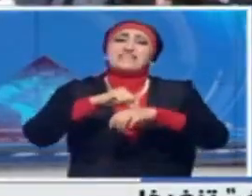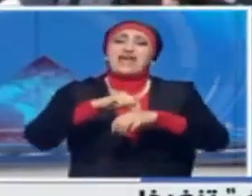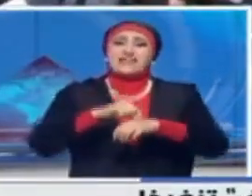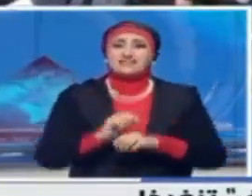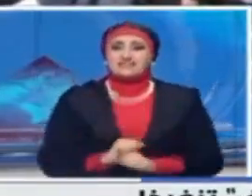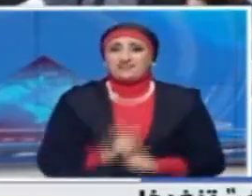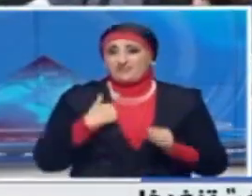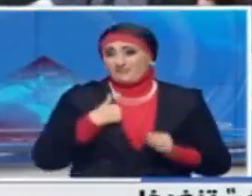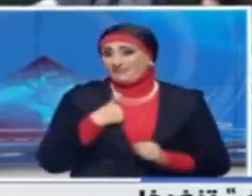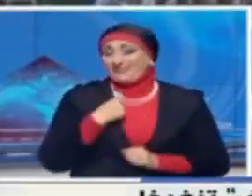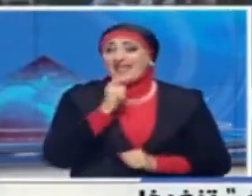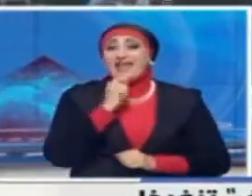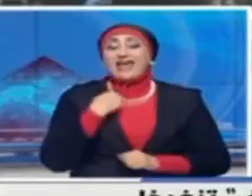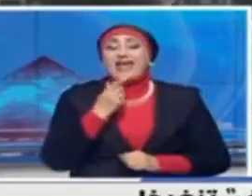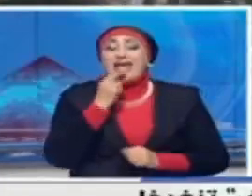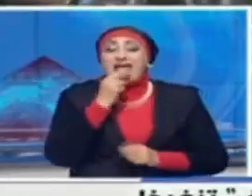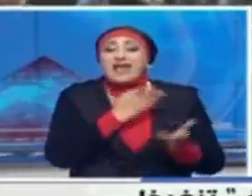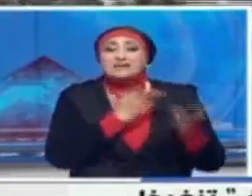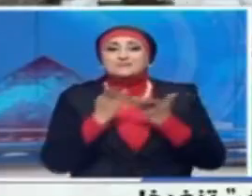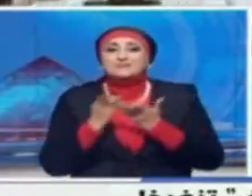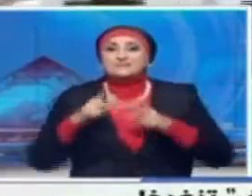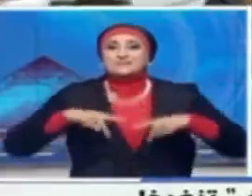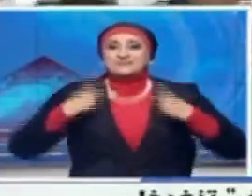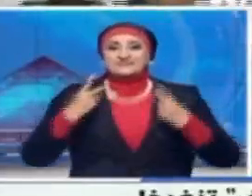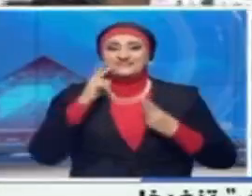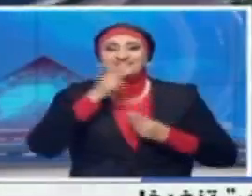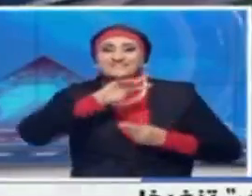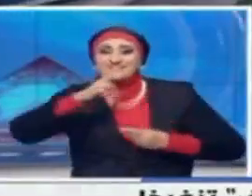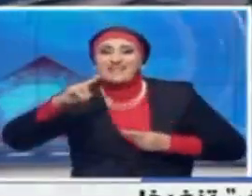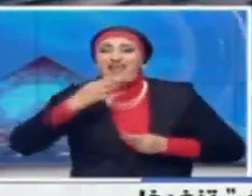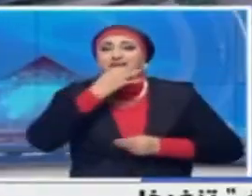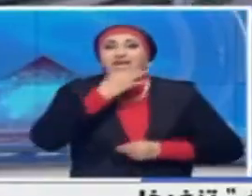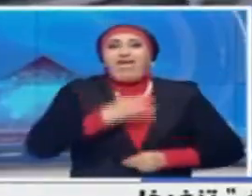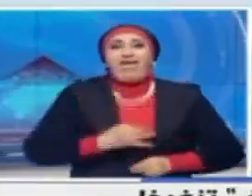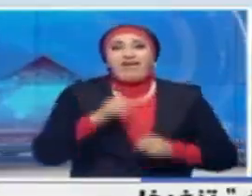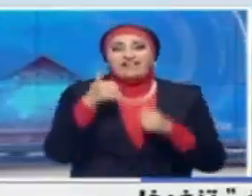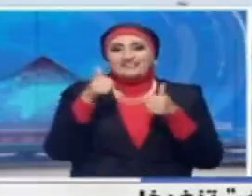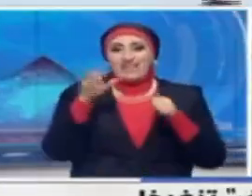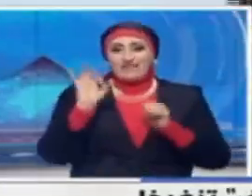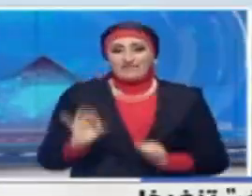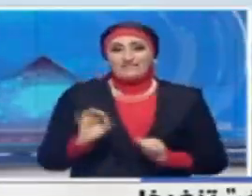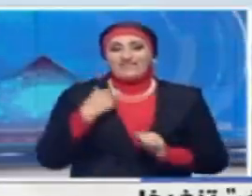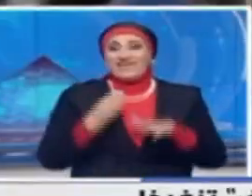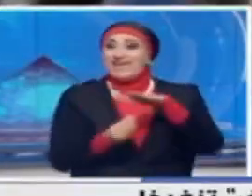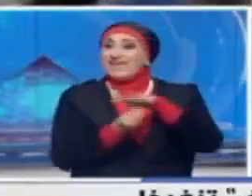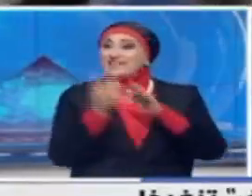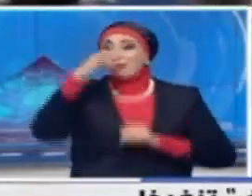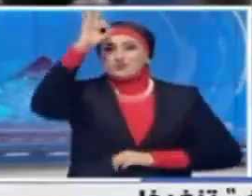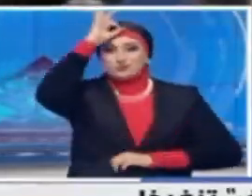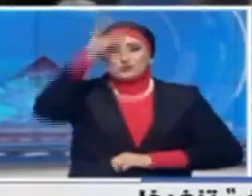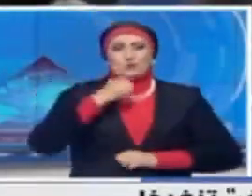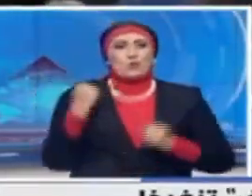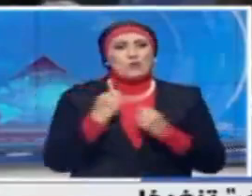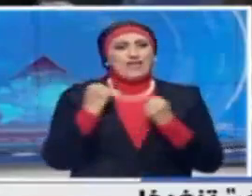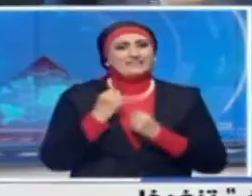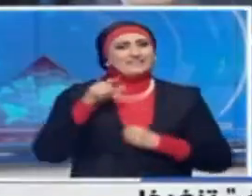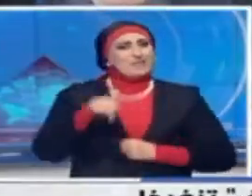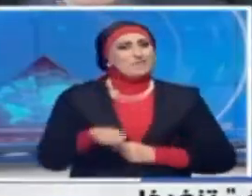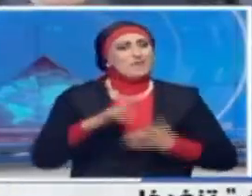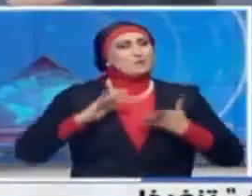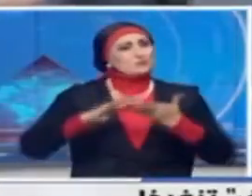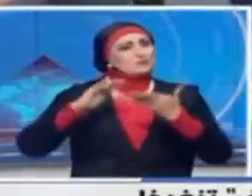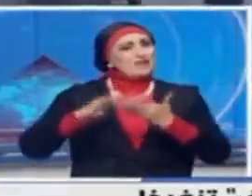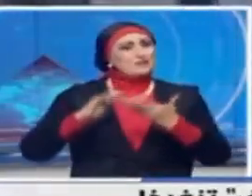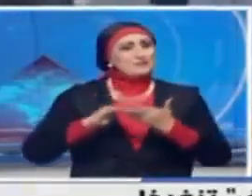لقاء اتسم بالدفء والتفاعل مع العروض المتنوعة التي قدمتها لهم الأكاديمية وبالاهتمام الكبير بهم